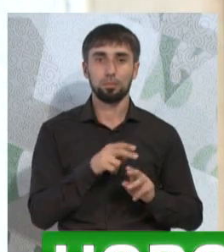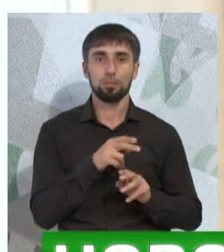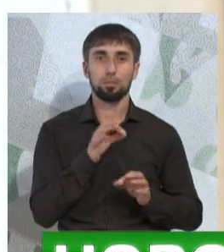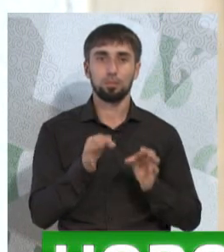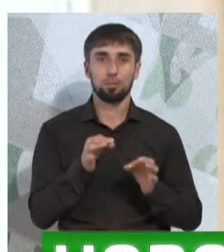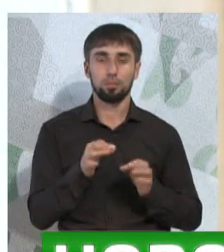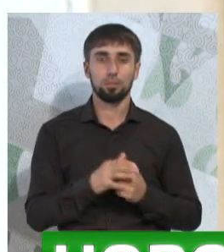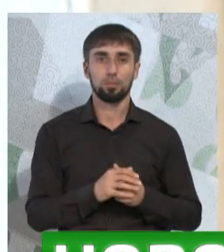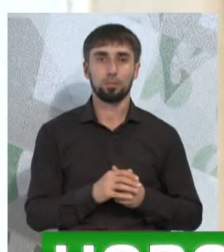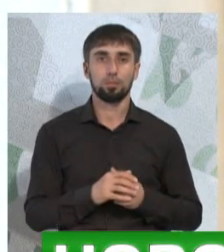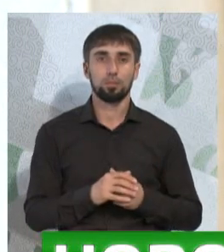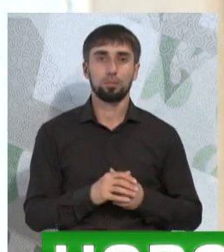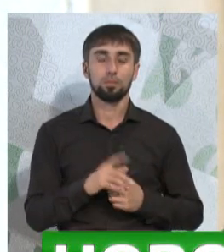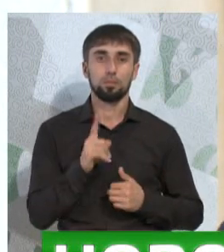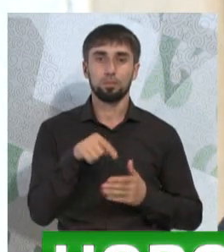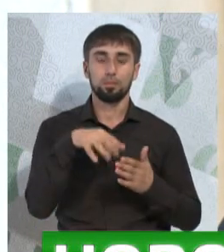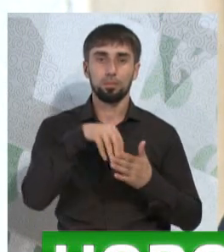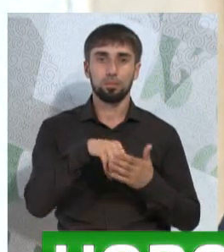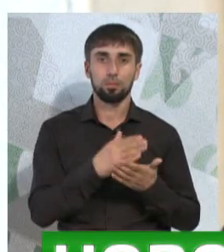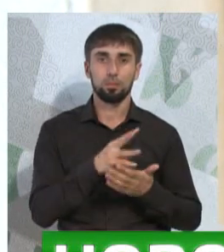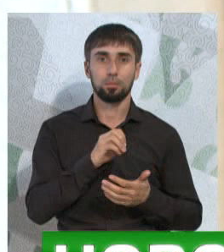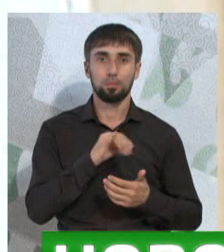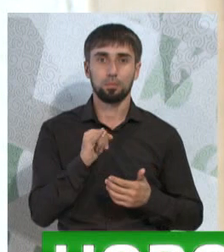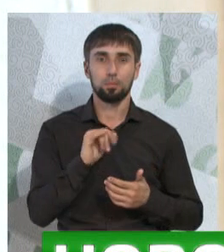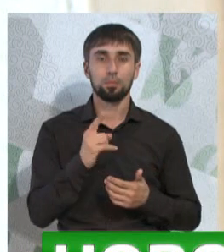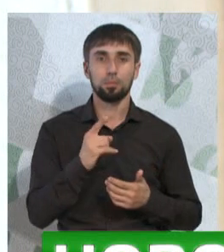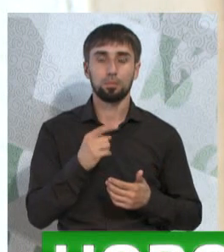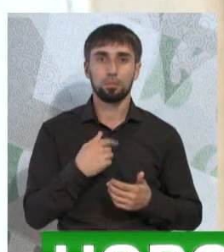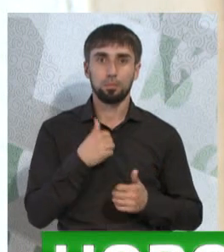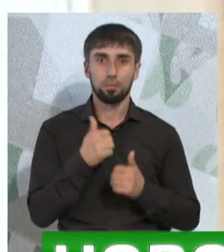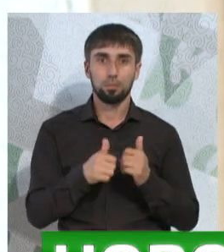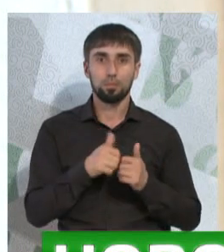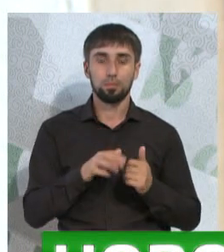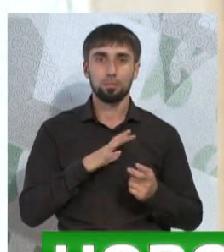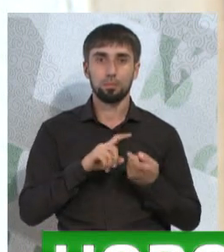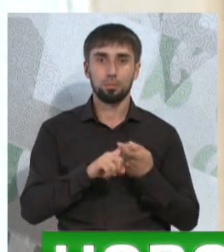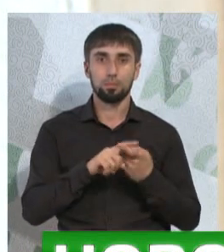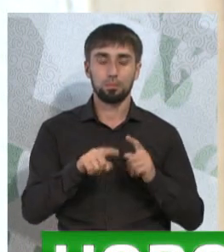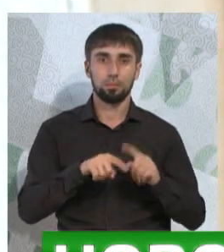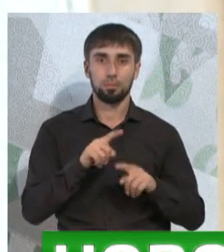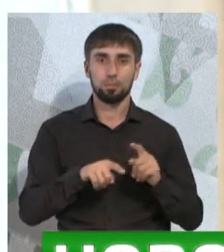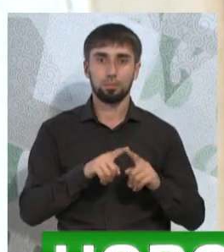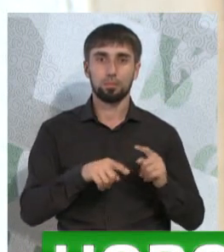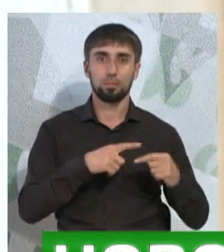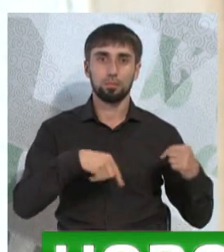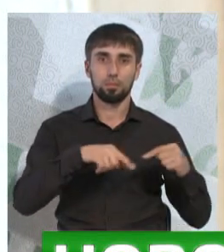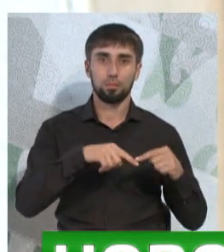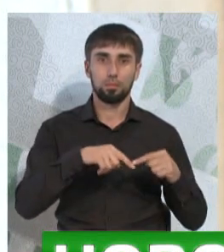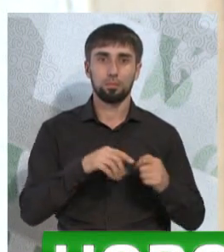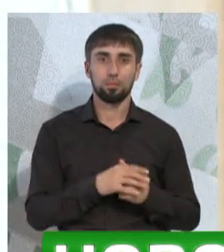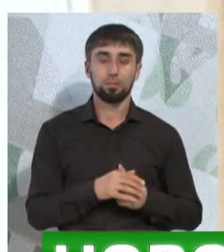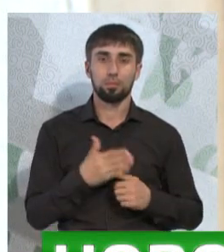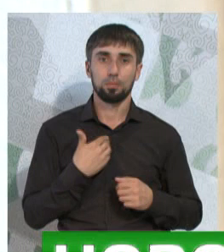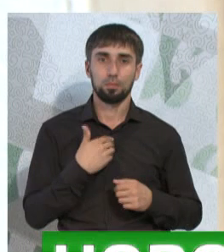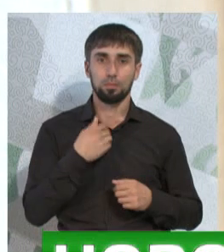нормы, что входит в меню. Потому что мы всегда находимся на связи с родительской общественностью. На